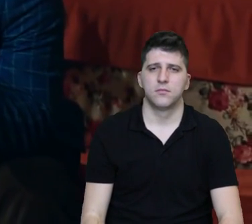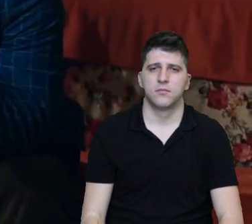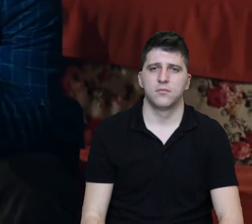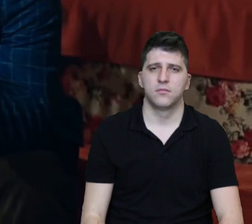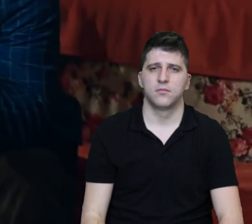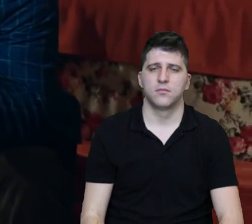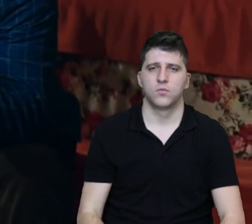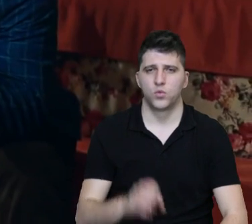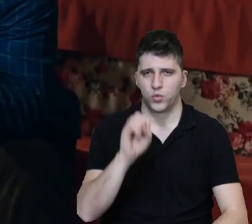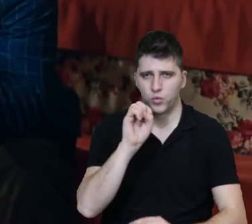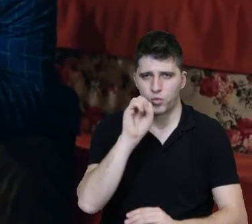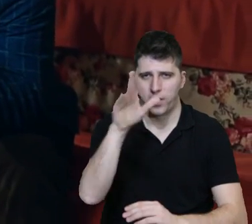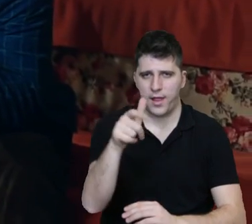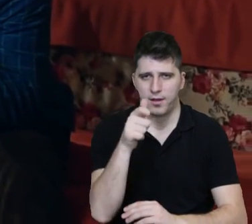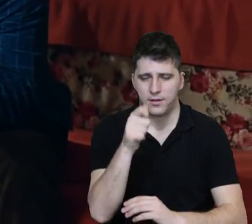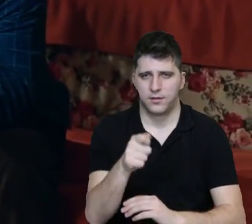Günde.